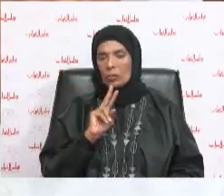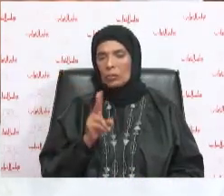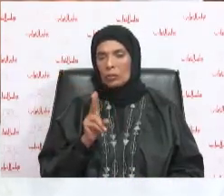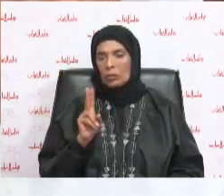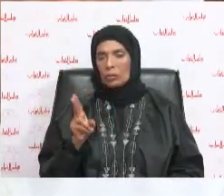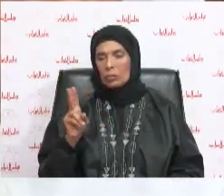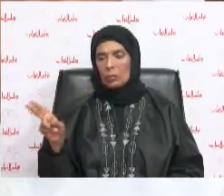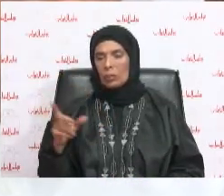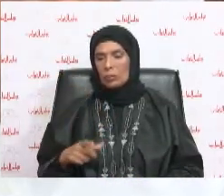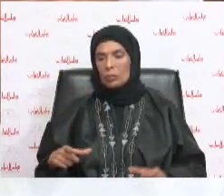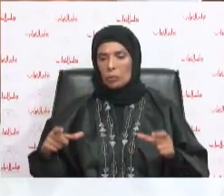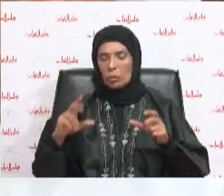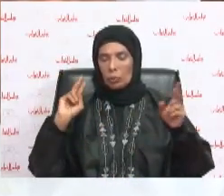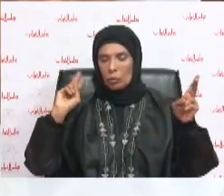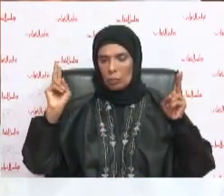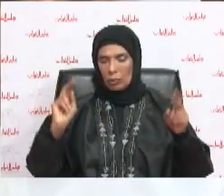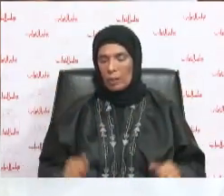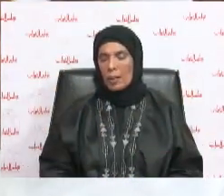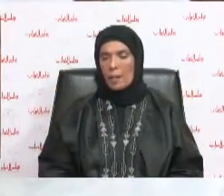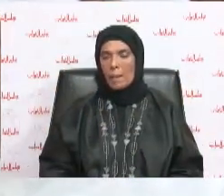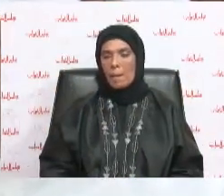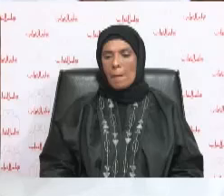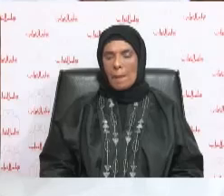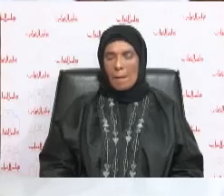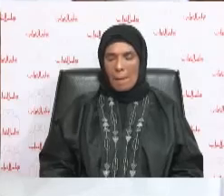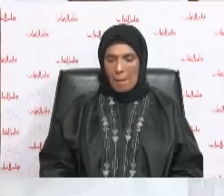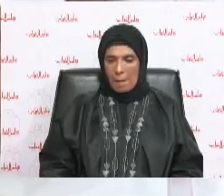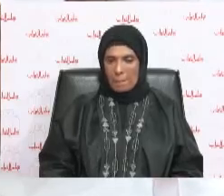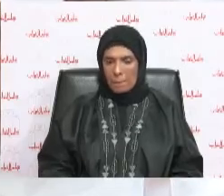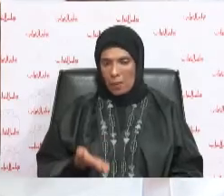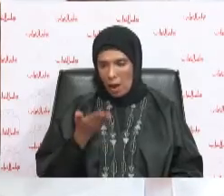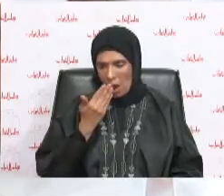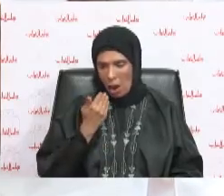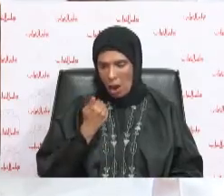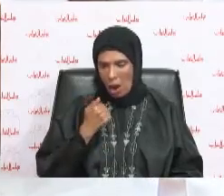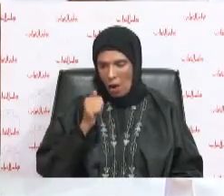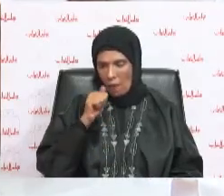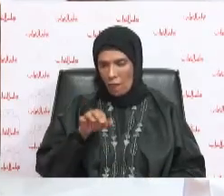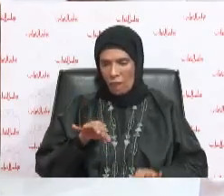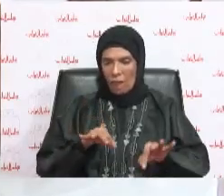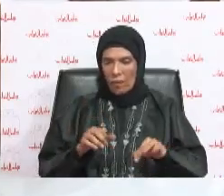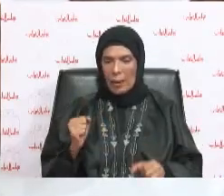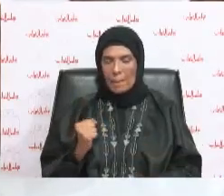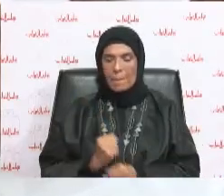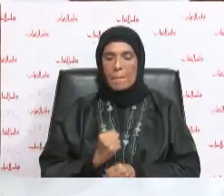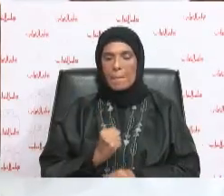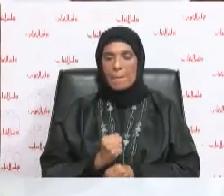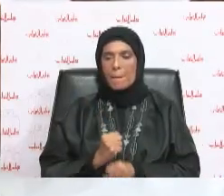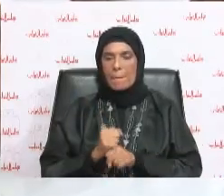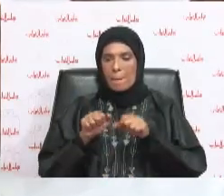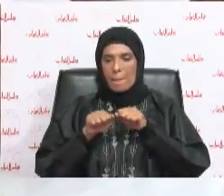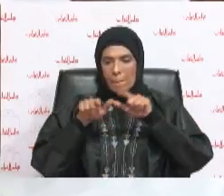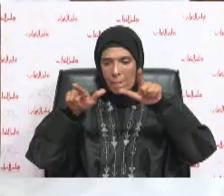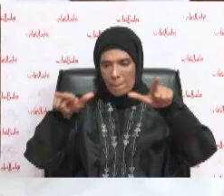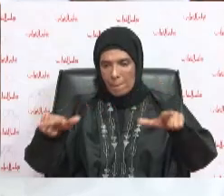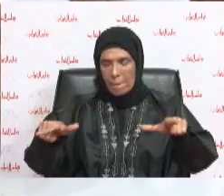المحافل، لكن نفتقر للرؤية وخطة العمل في استراتيجية معلنة